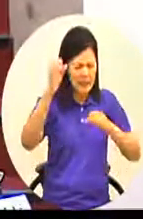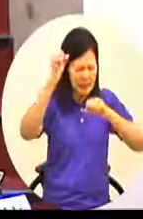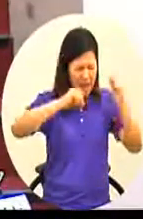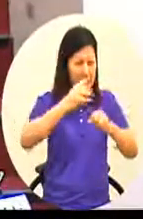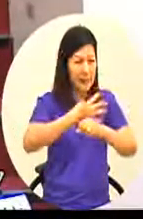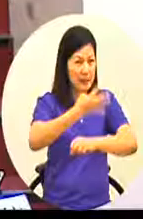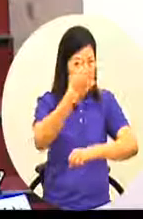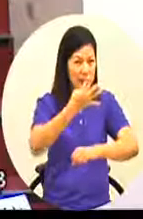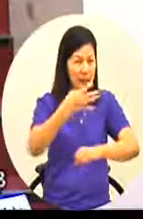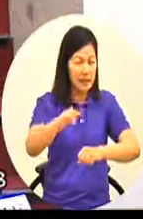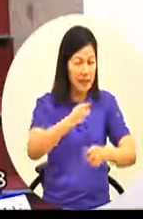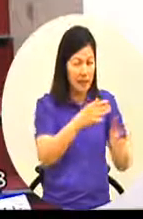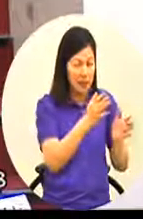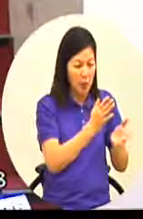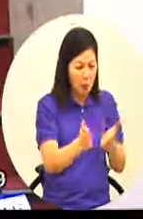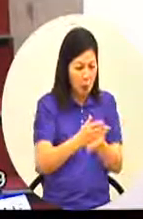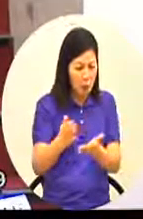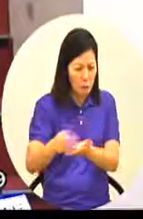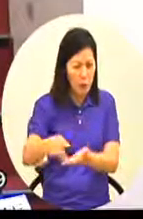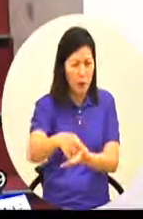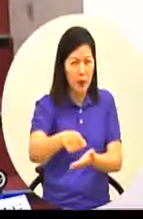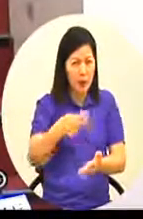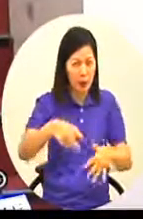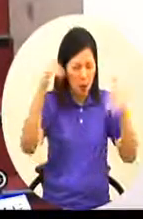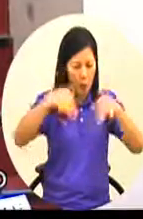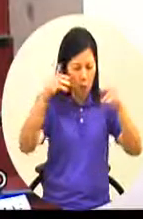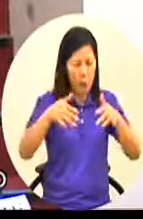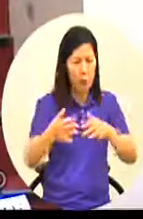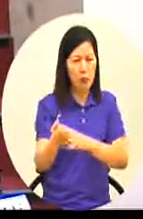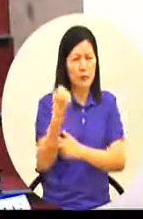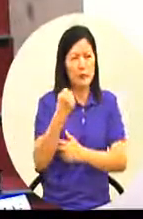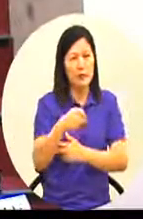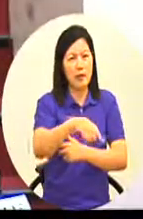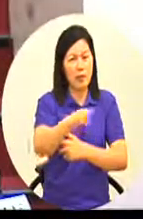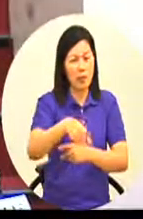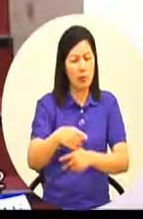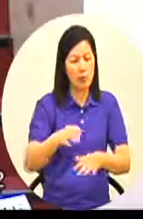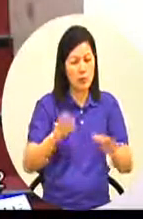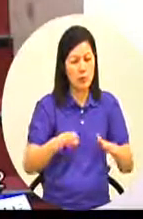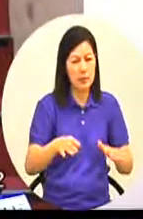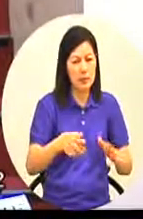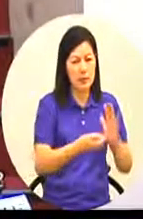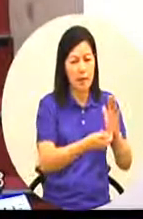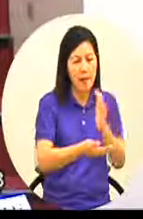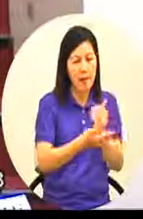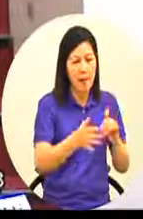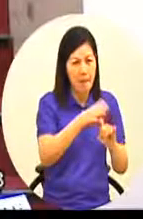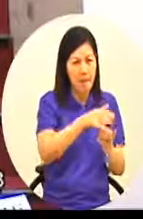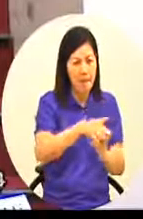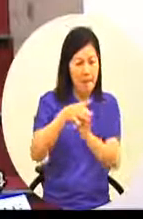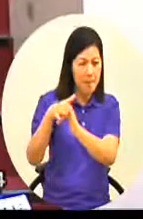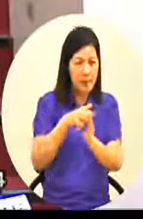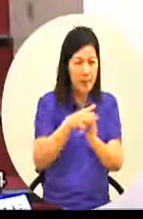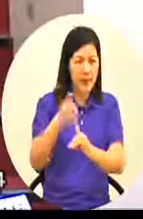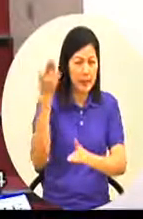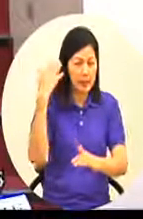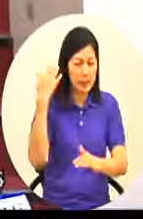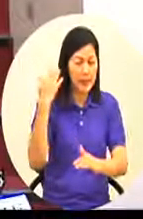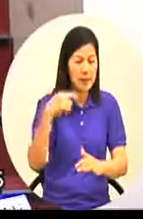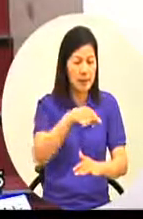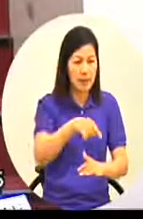分拢穿好走。啊，因为迄真正是好大雨，啊，所以阮即马要努力的付定金签账，因为过去拍定金顶悬拢